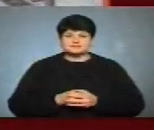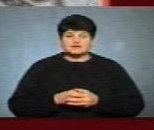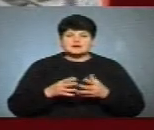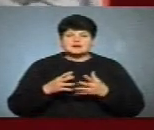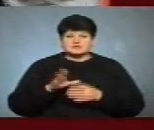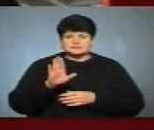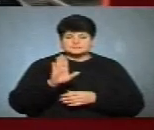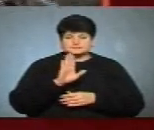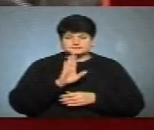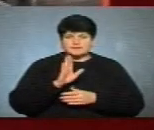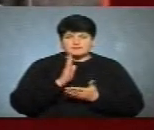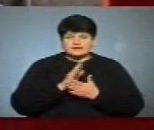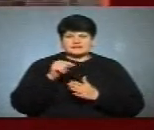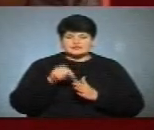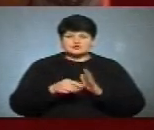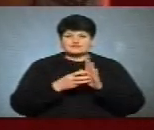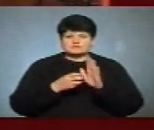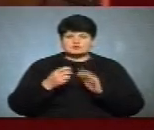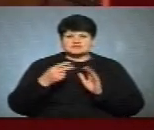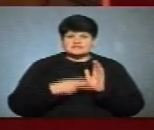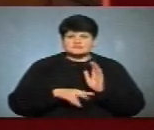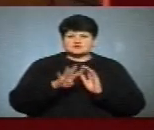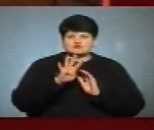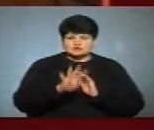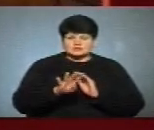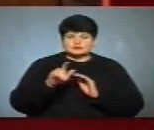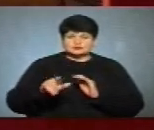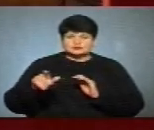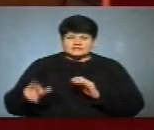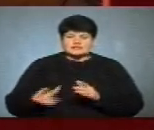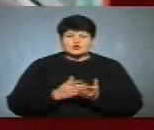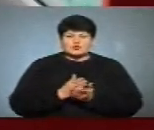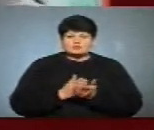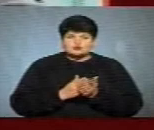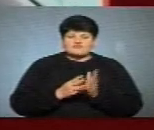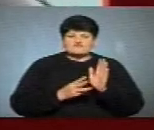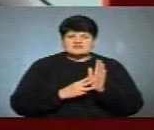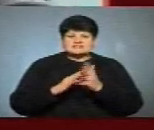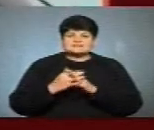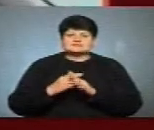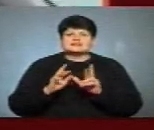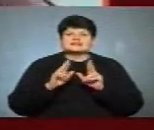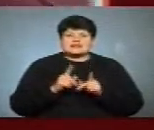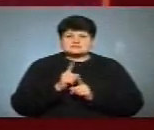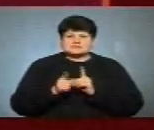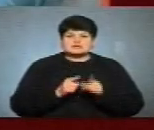має 1804 пацієнти та обслуговує 8 сіл. Як змінилася його робота під час